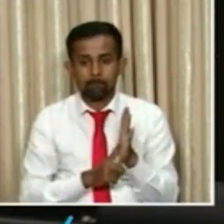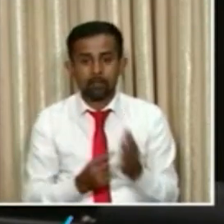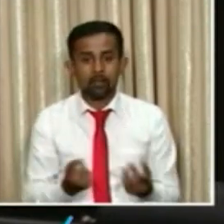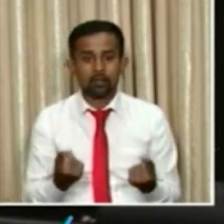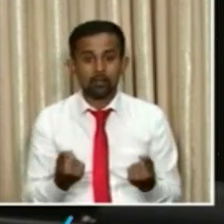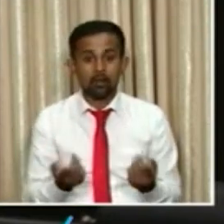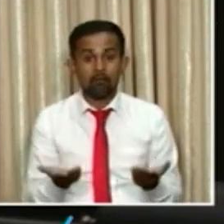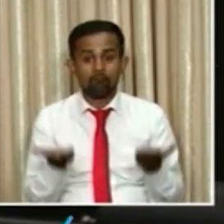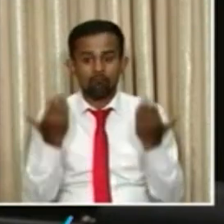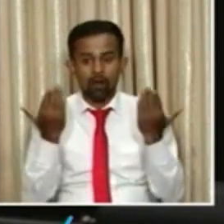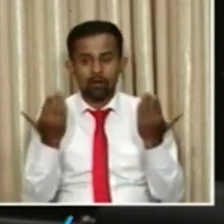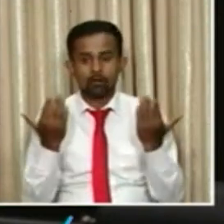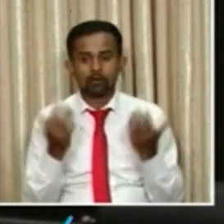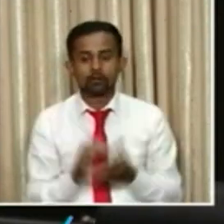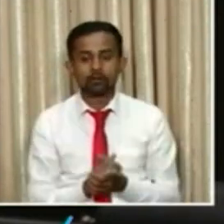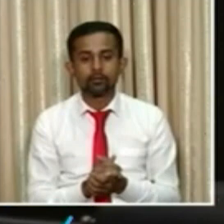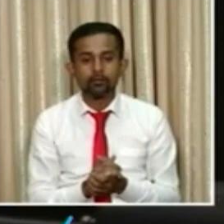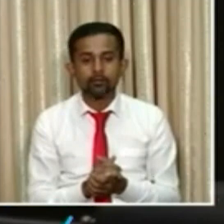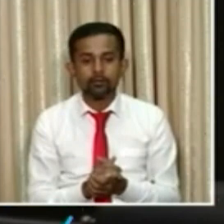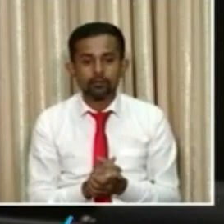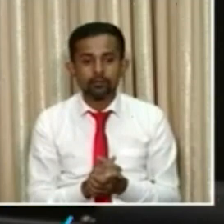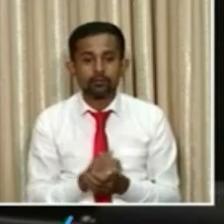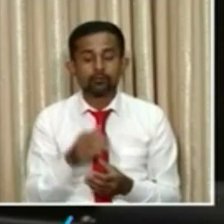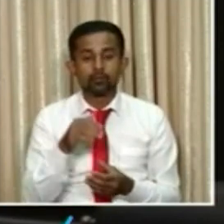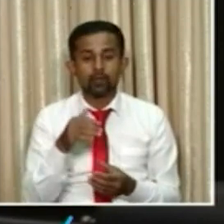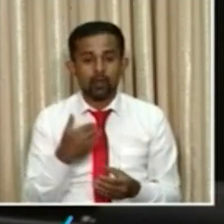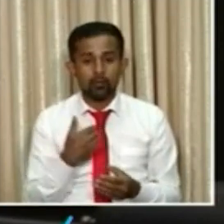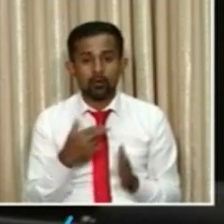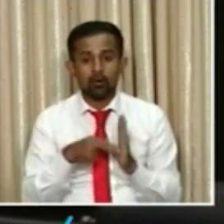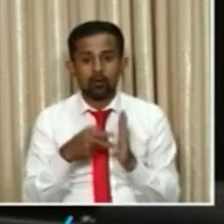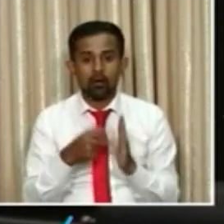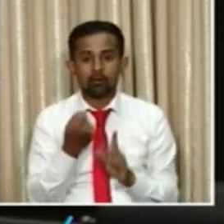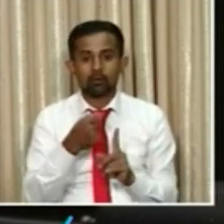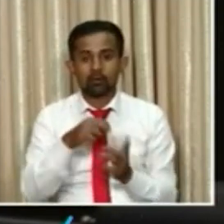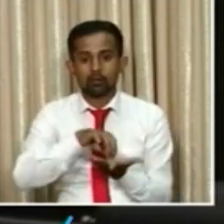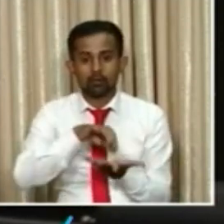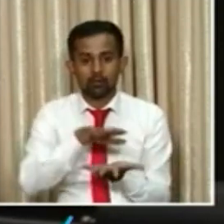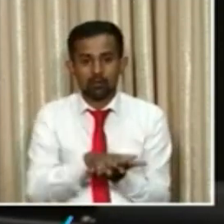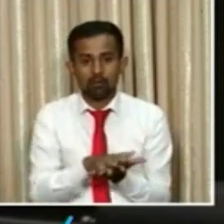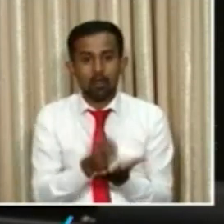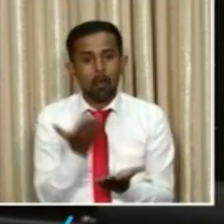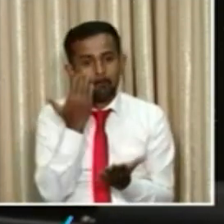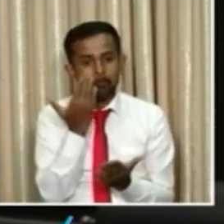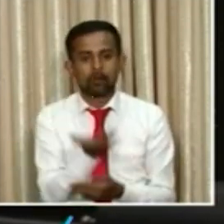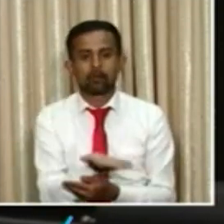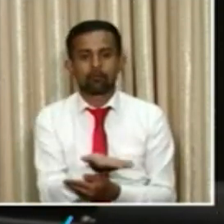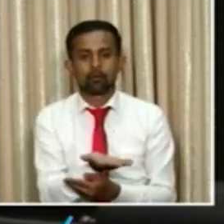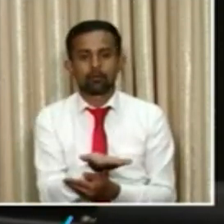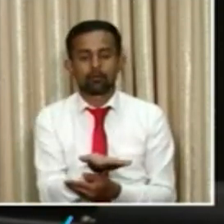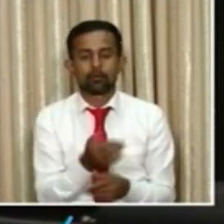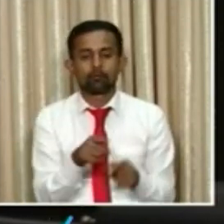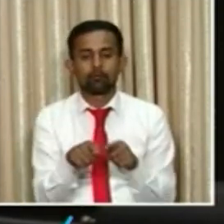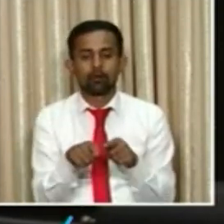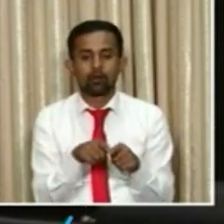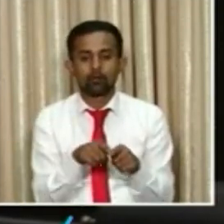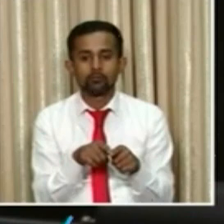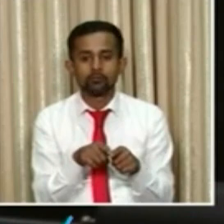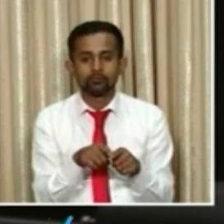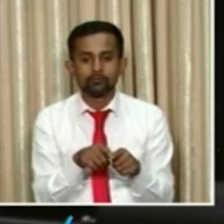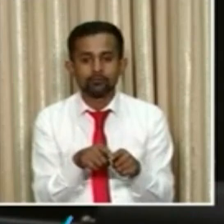ඉල්ලුම ඉහළයක්. ඉතින් ගරු කතානායකතුමනි මේ තුල ආර්ථිකයේ ස්ථාවරත්වයක් පිළිඹු වෙනවා. ඒ එක්කම ගරු